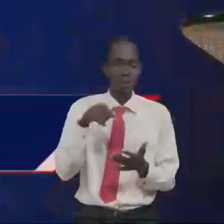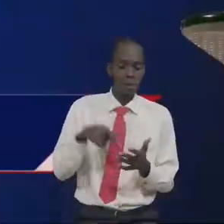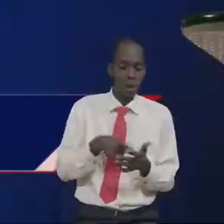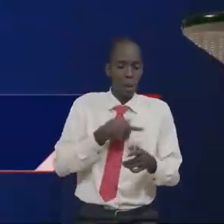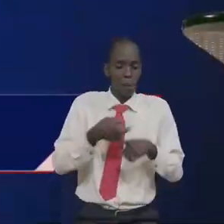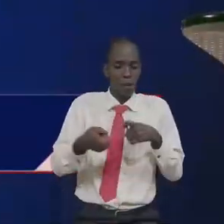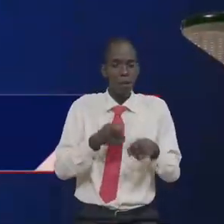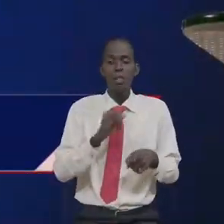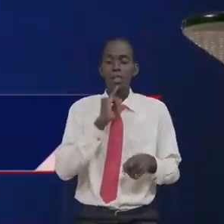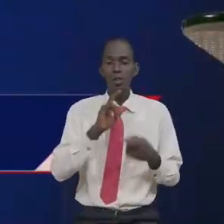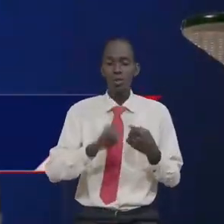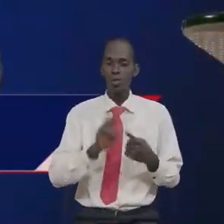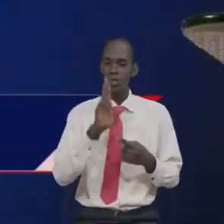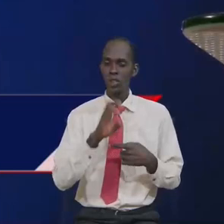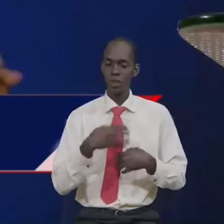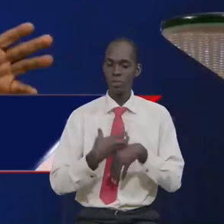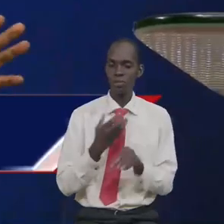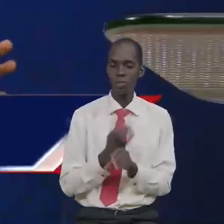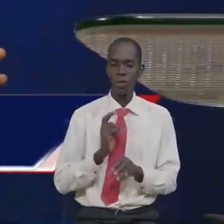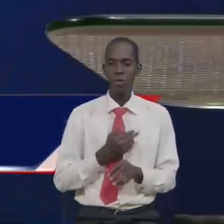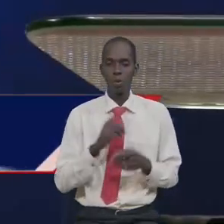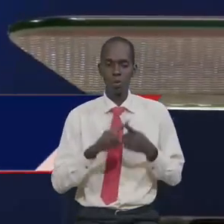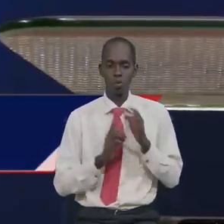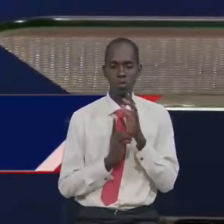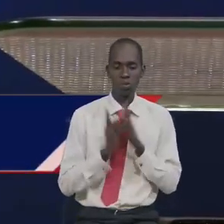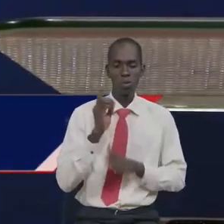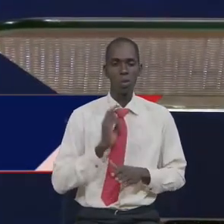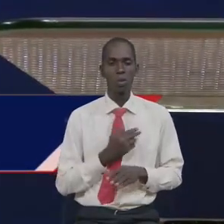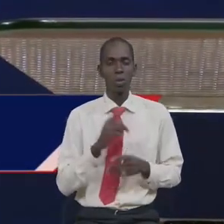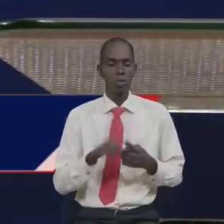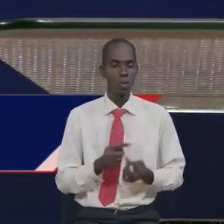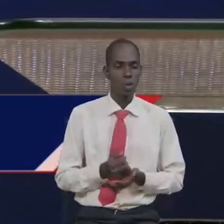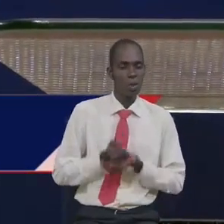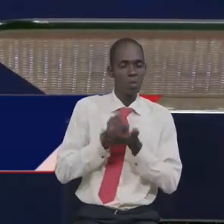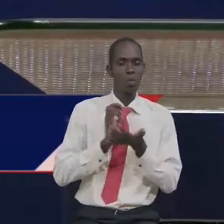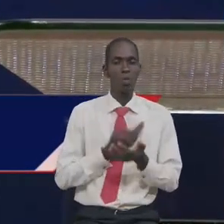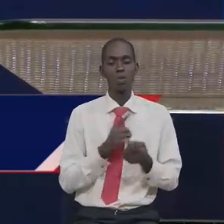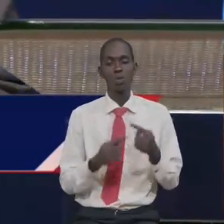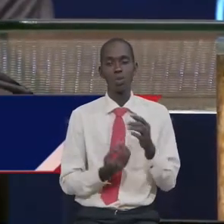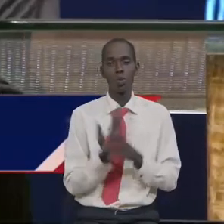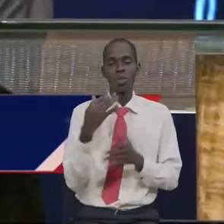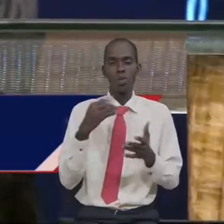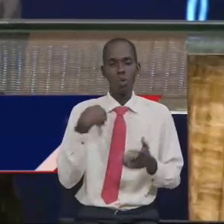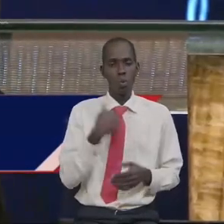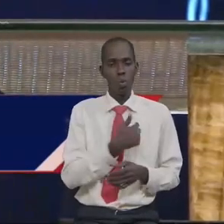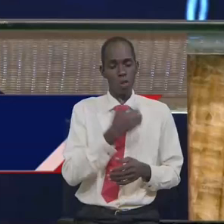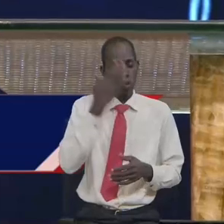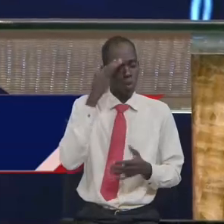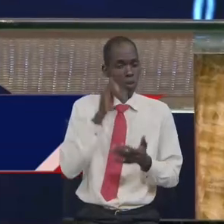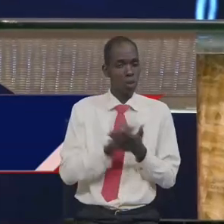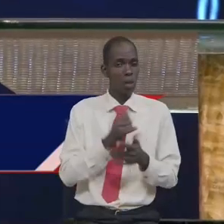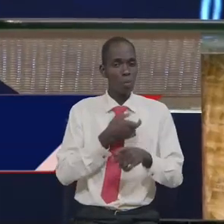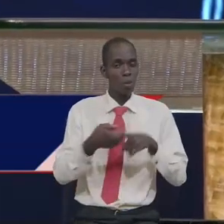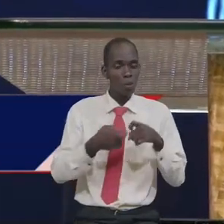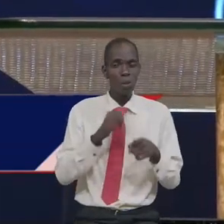Nous savons que c'est pour notre bien. Nous savons que c'est pour notre épuration. Nous savons que c'est pour notre